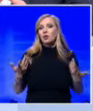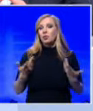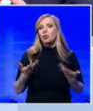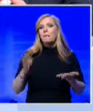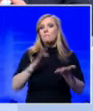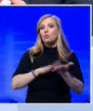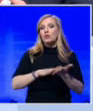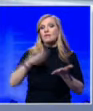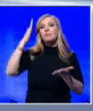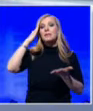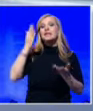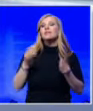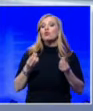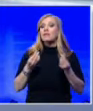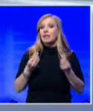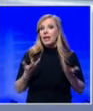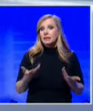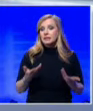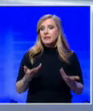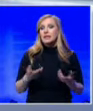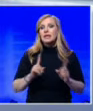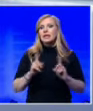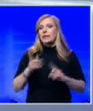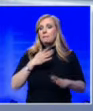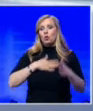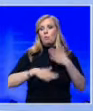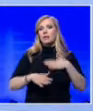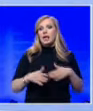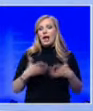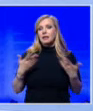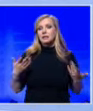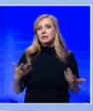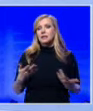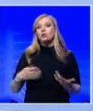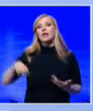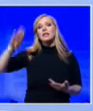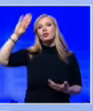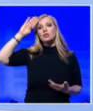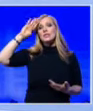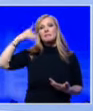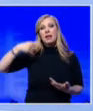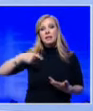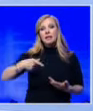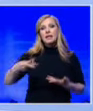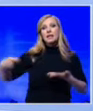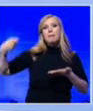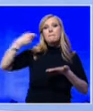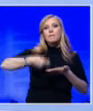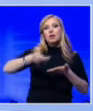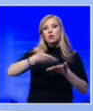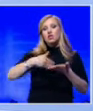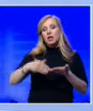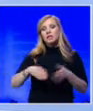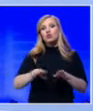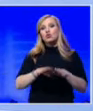е поставено Министерството на финансите, са неблагоприятни от гледна точка на изпълнението на приходната част и